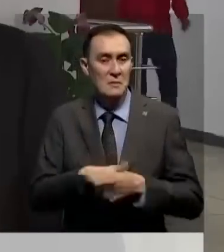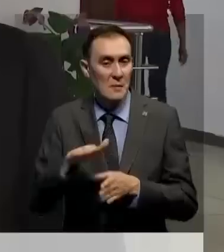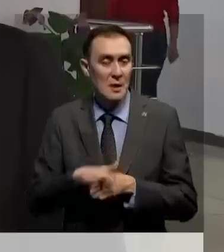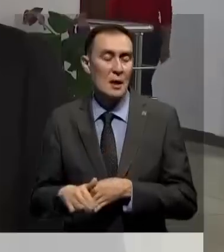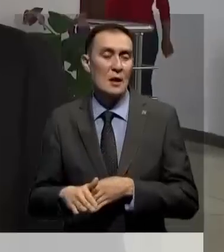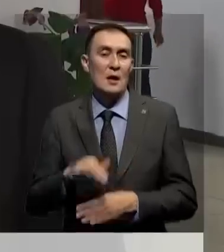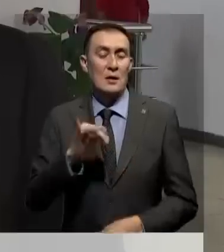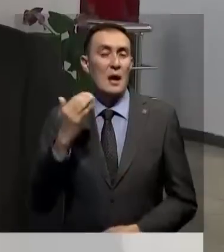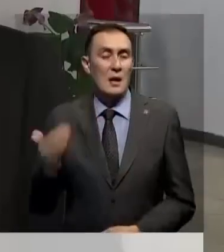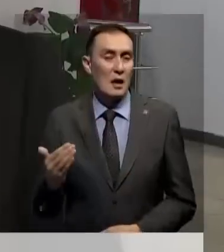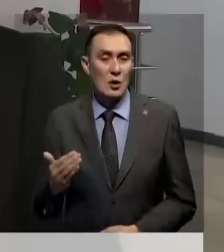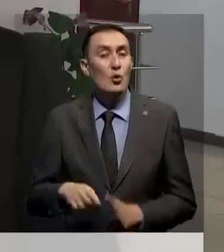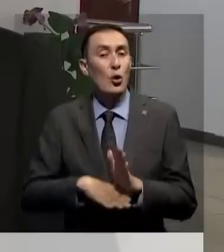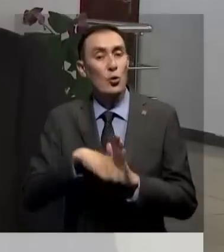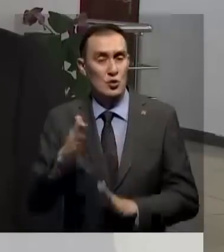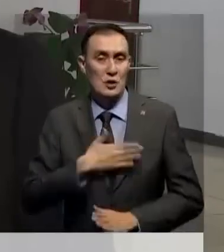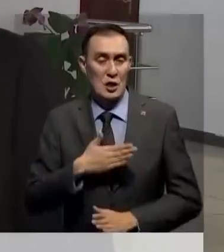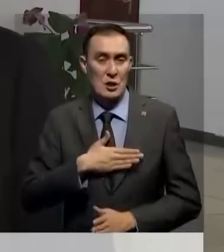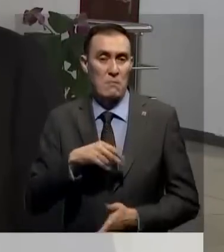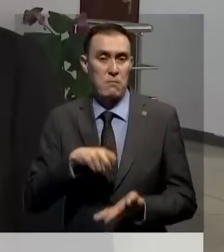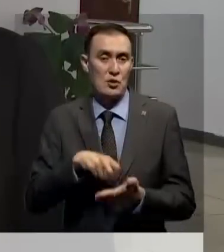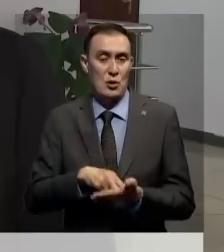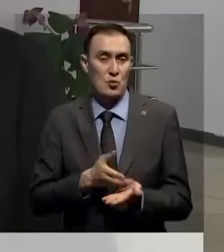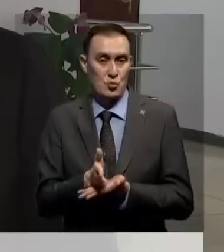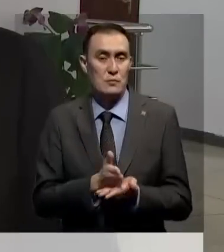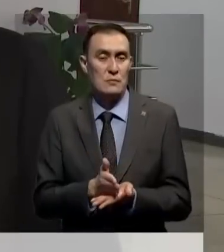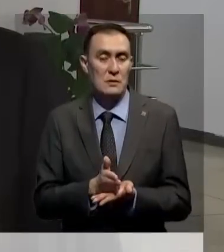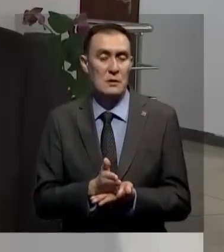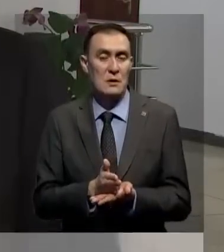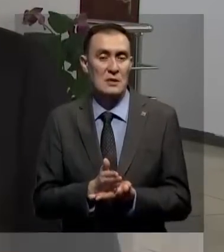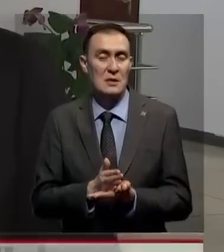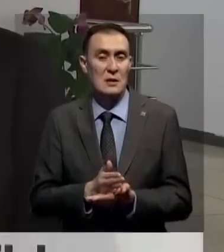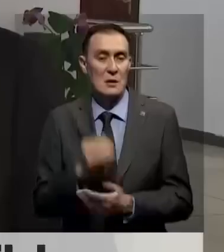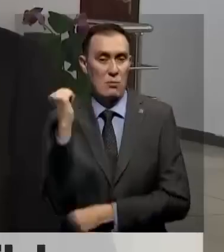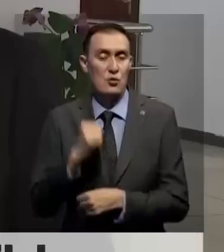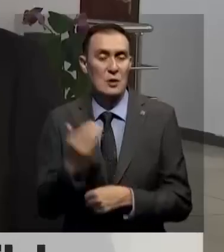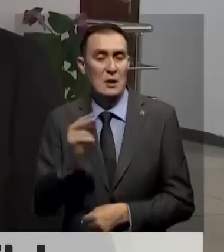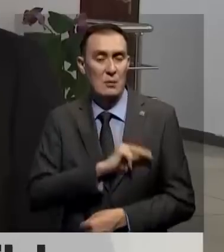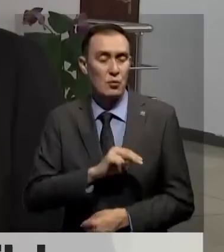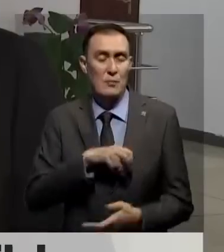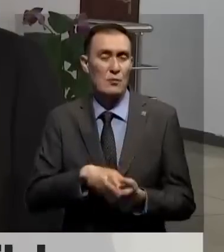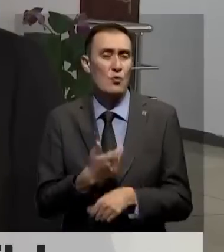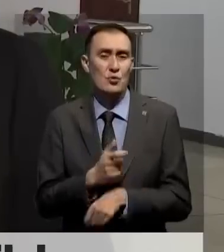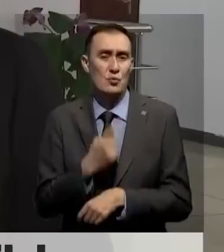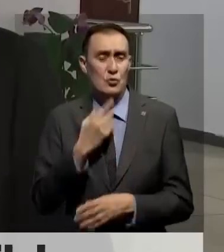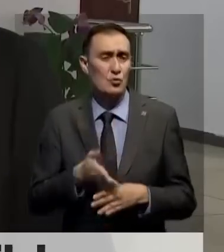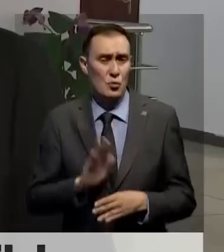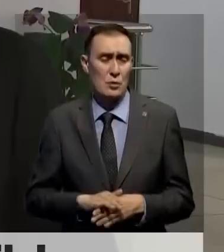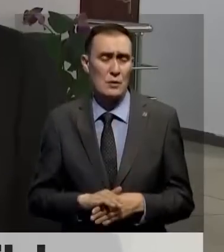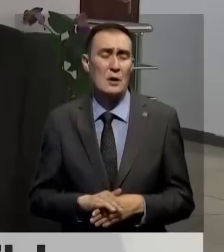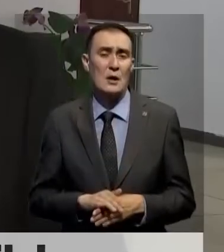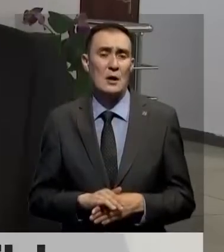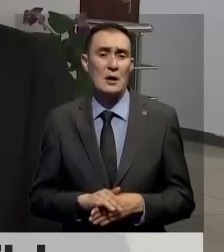И она один из лучших наших почтальонов. Вот. И работа почтальона очень трудна. Очень